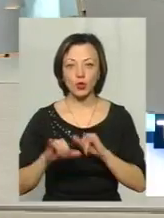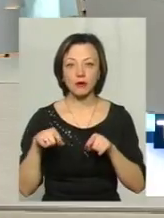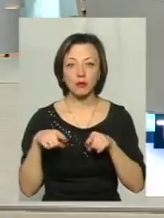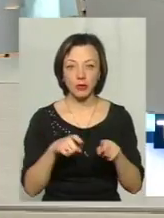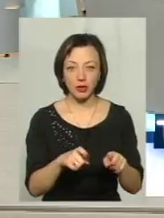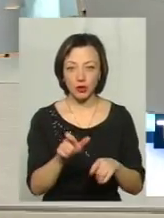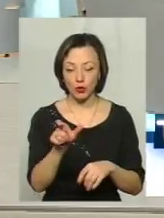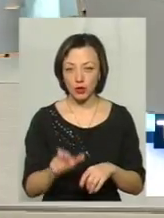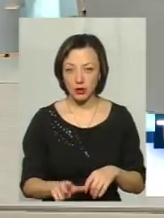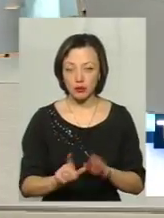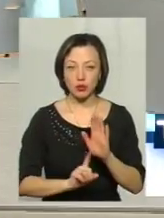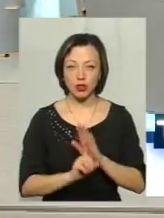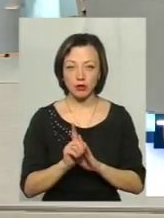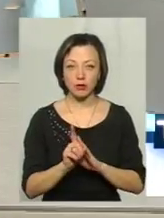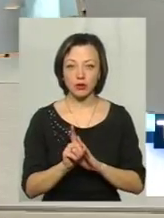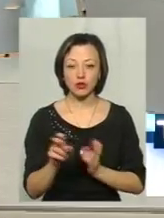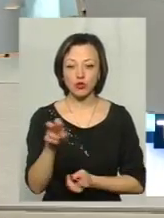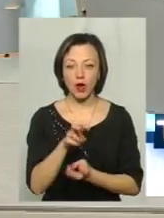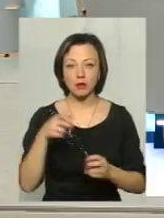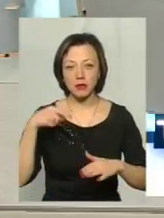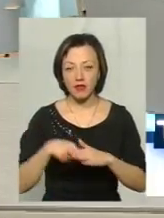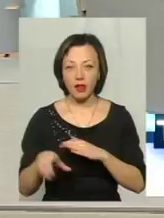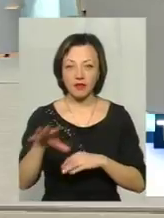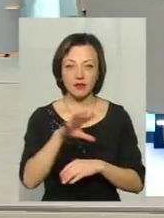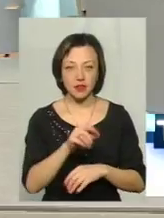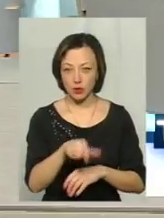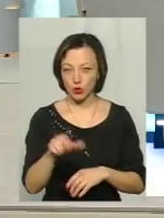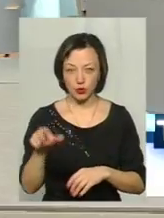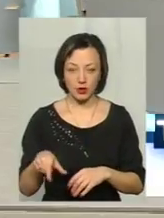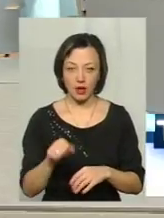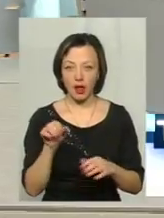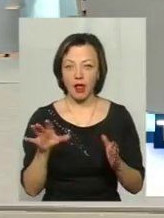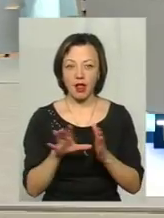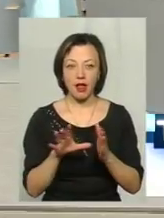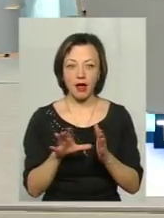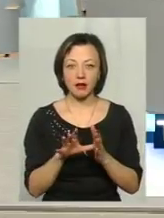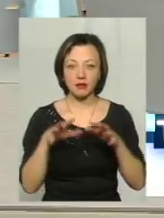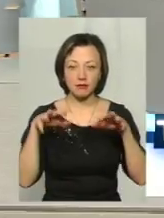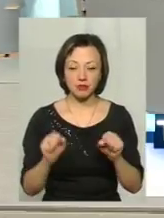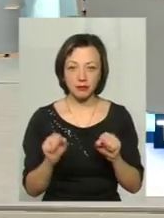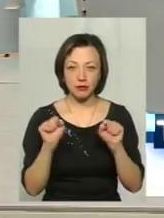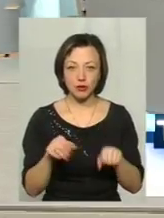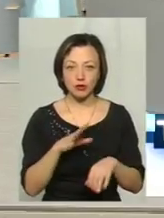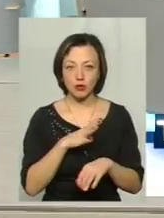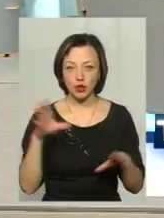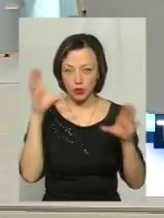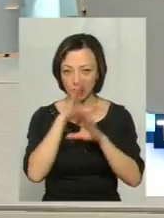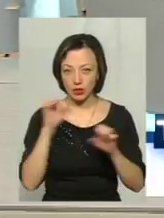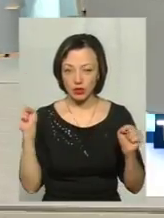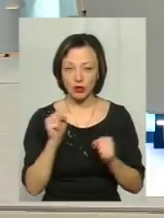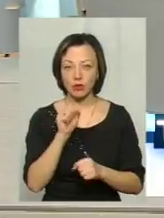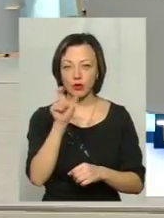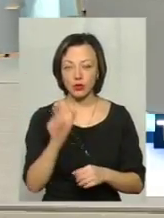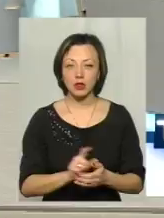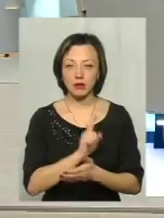бігти. Люди починають шукати підвали, всі люди. Електрики може не бути, це може бути глуха ніч. Людина має